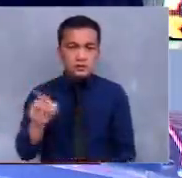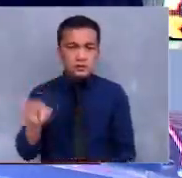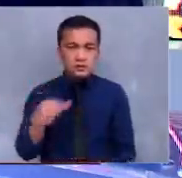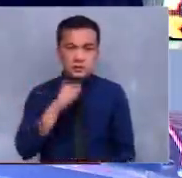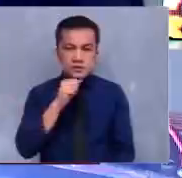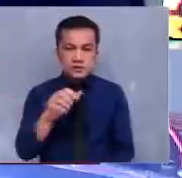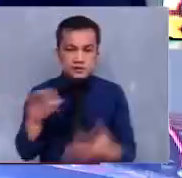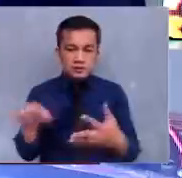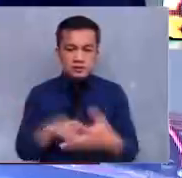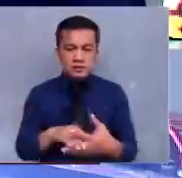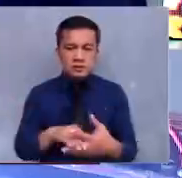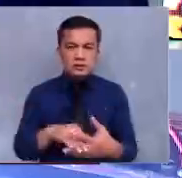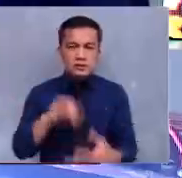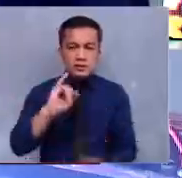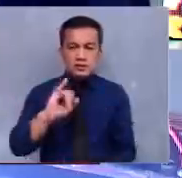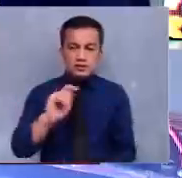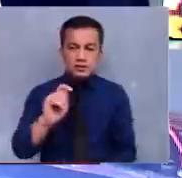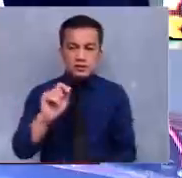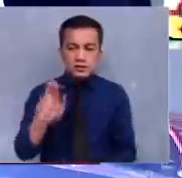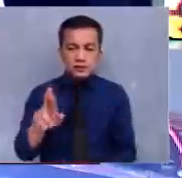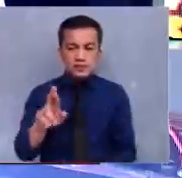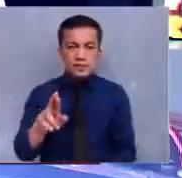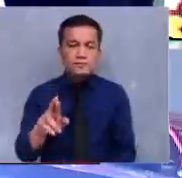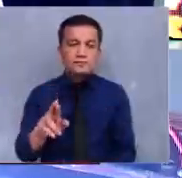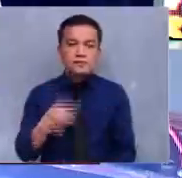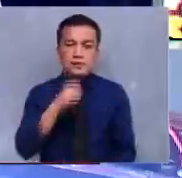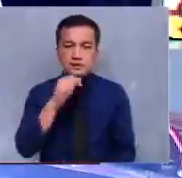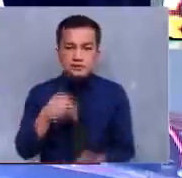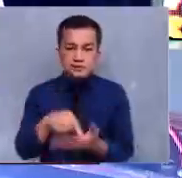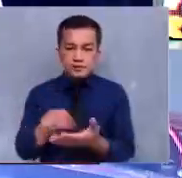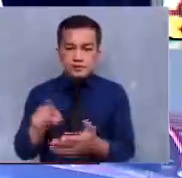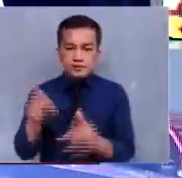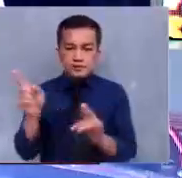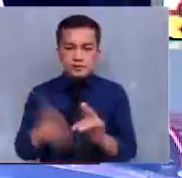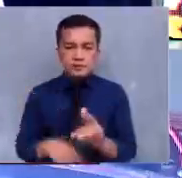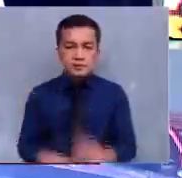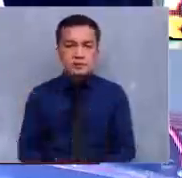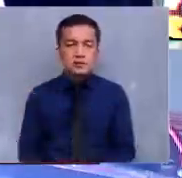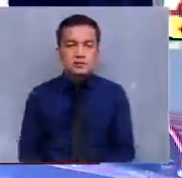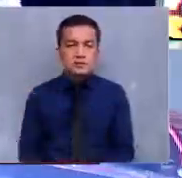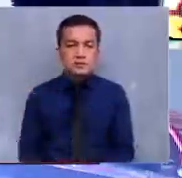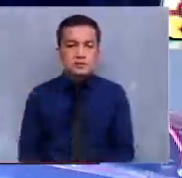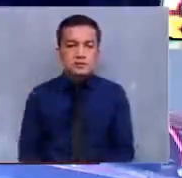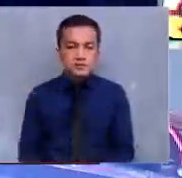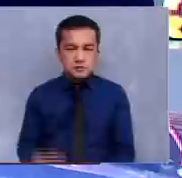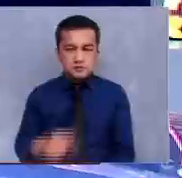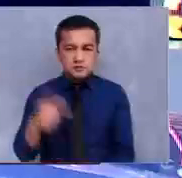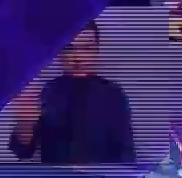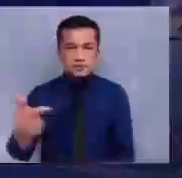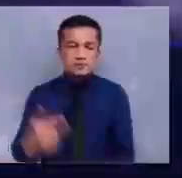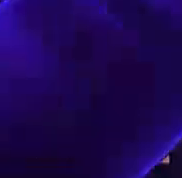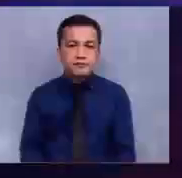ng income tax returns at hindi pagbabayad ng multa. At nasa frontline balitang yan si Greg Gregorio.